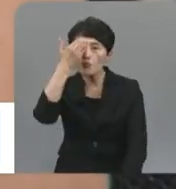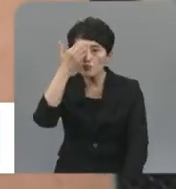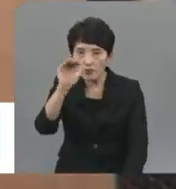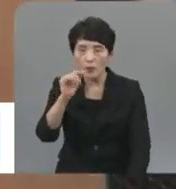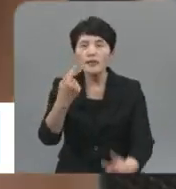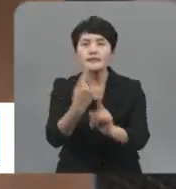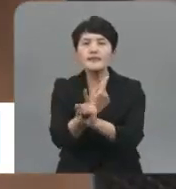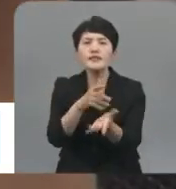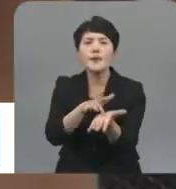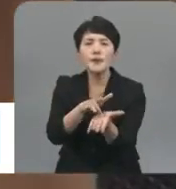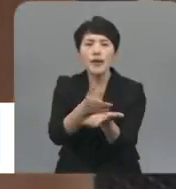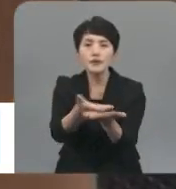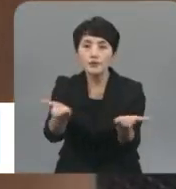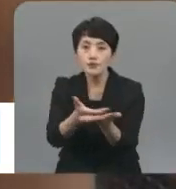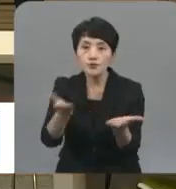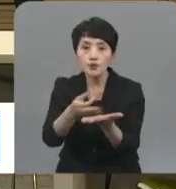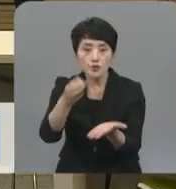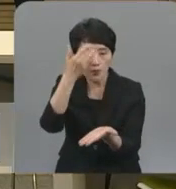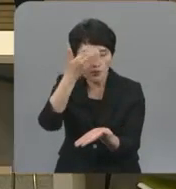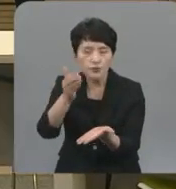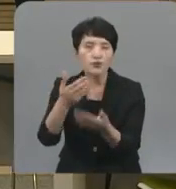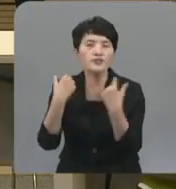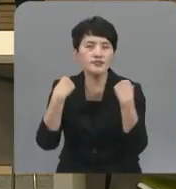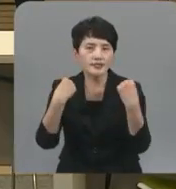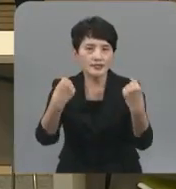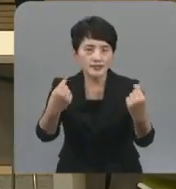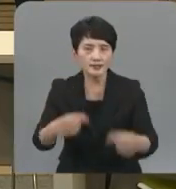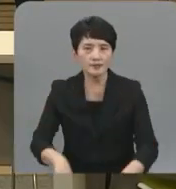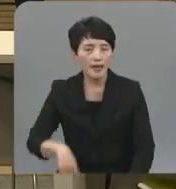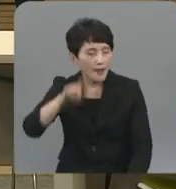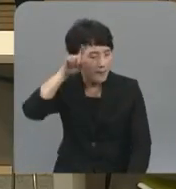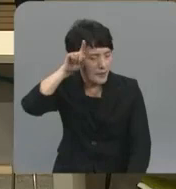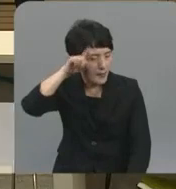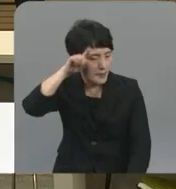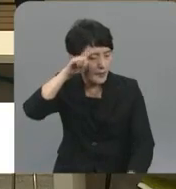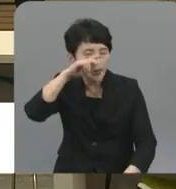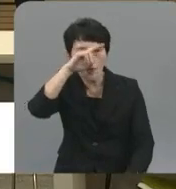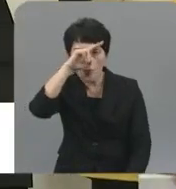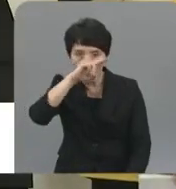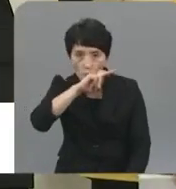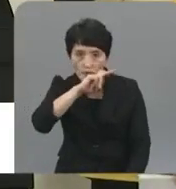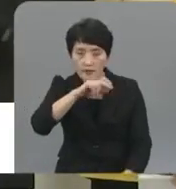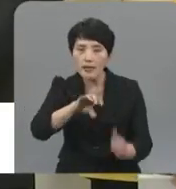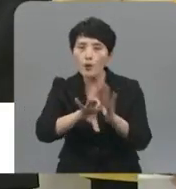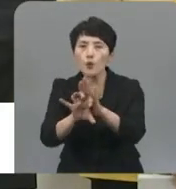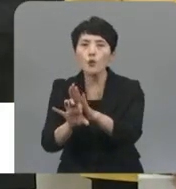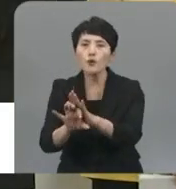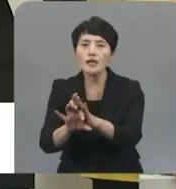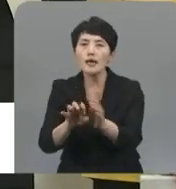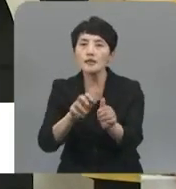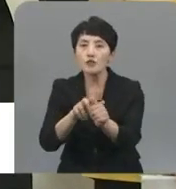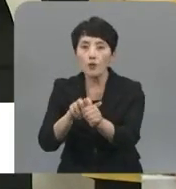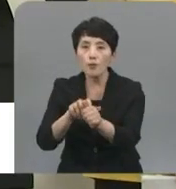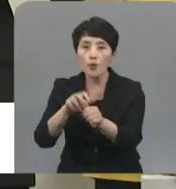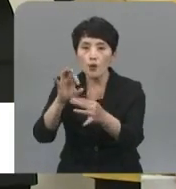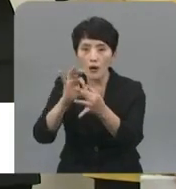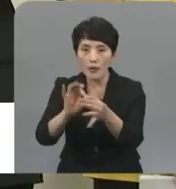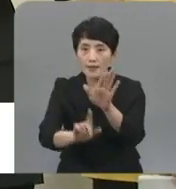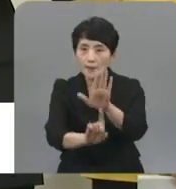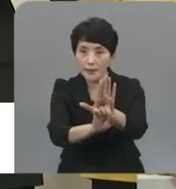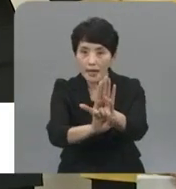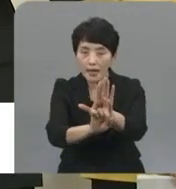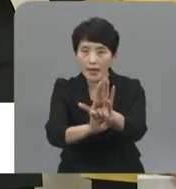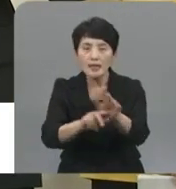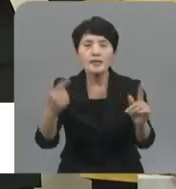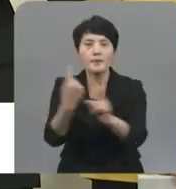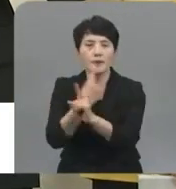khả năng bùng phát mới của dịch covid-19 thông qua Ủy ban khắc phục sự cố trung ương trong bài phát biểu đầu cuộc họp thứ trưởng bác đã nhấn mạnh